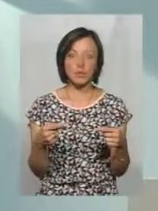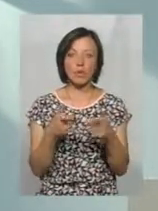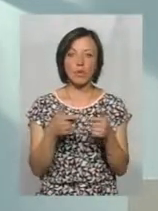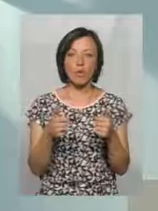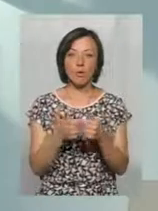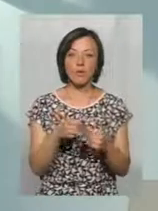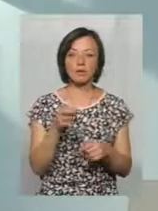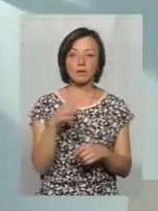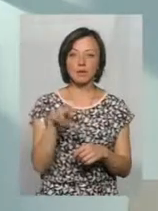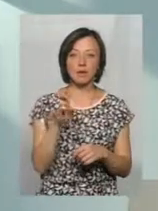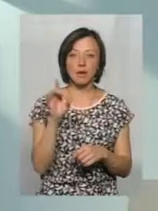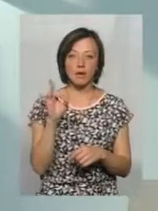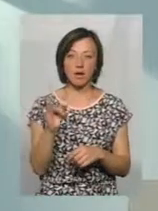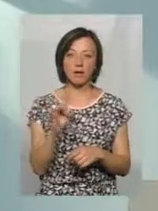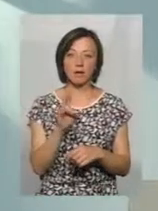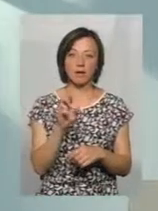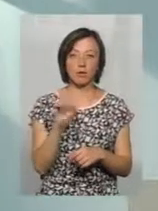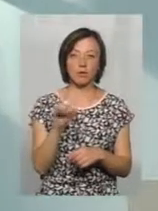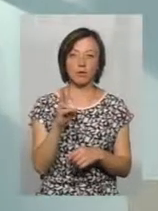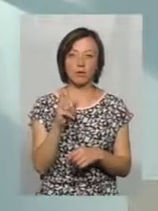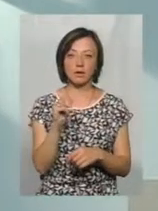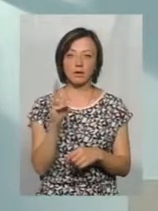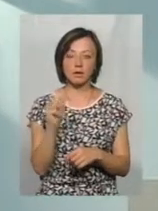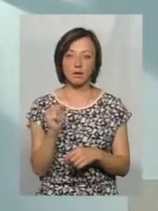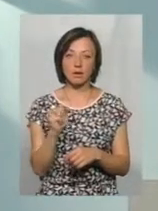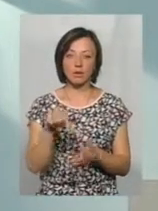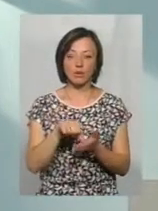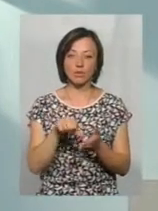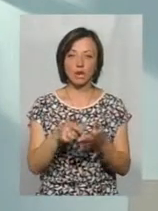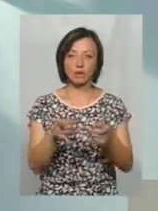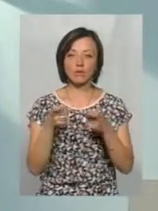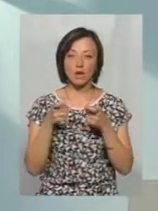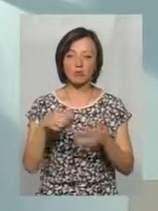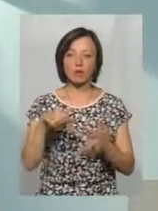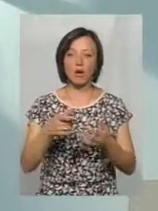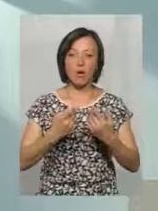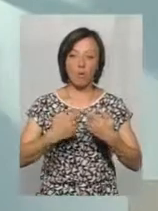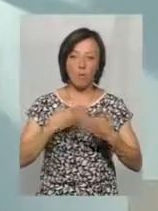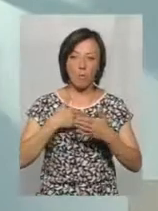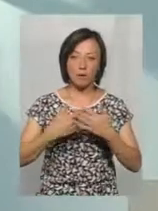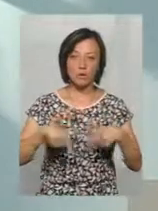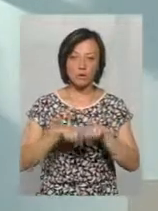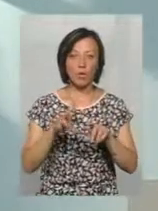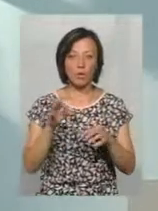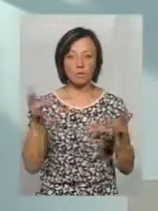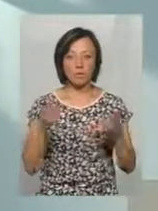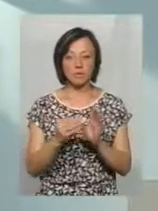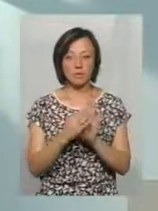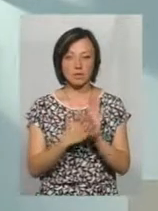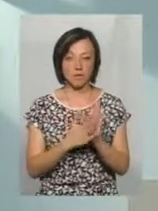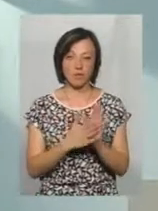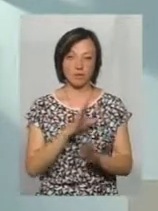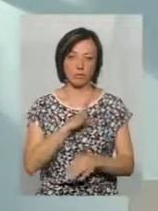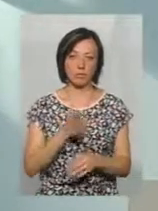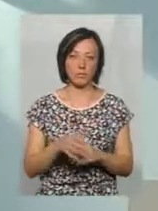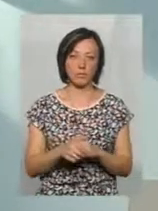органи ДБР, НАБУ, НАЗК, де залучаються до конкурсних комісій члени громадських організацій. Але, звісно, для цього вони повинні бути